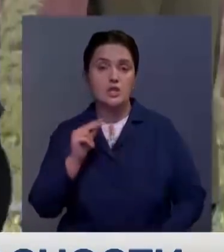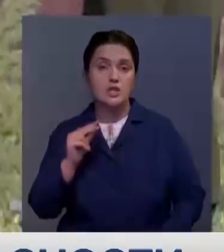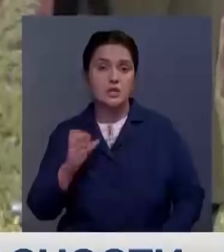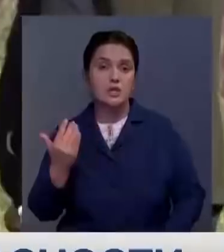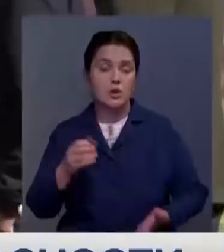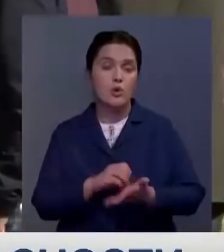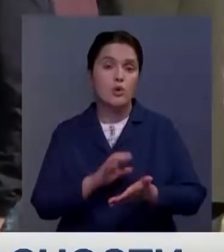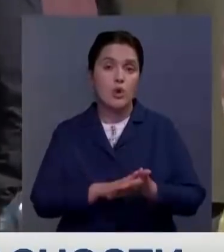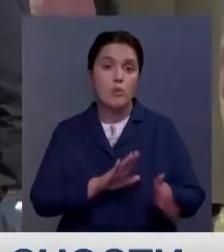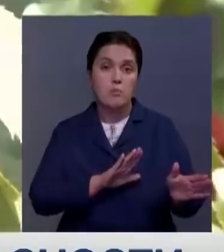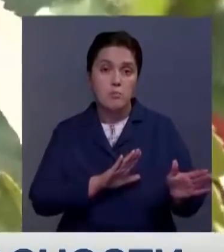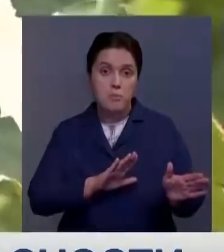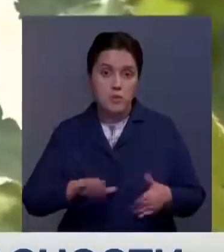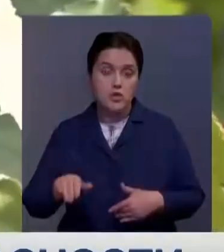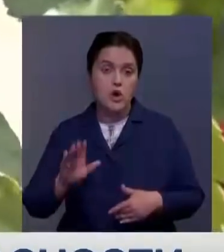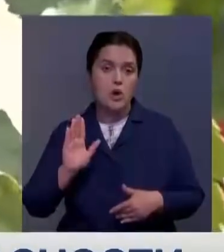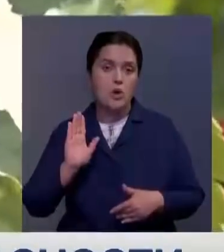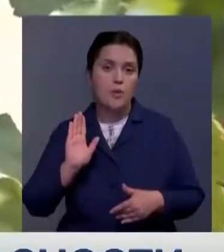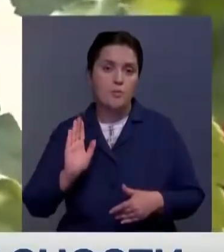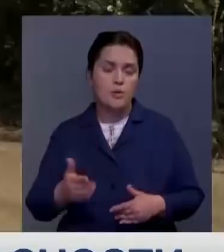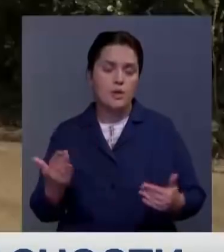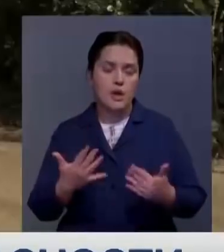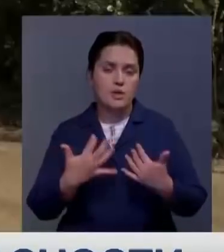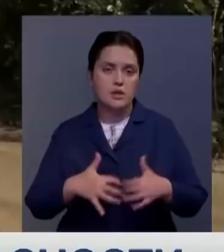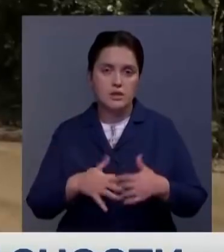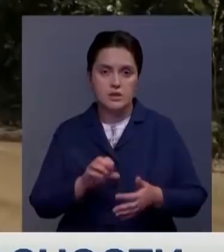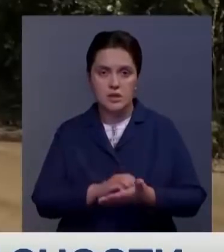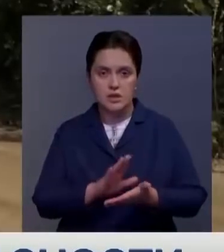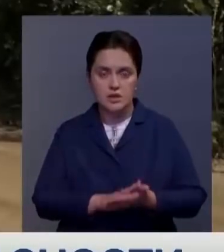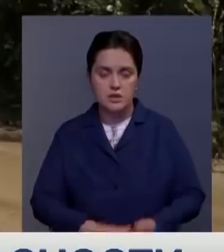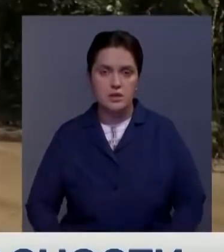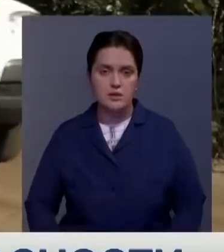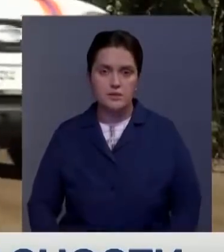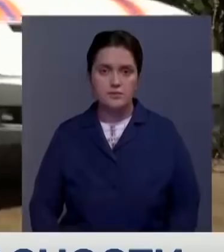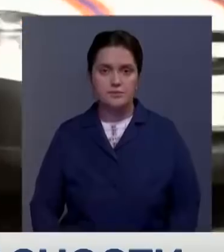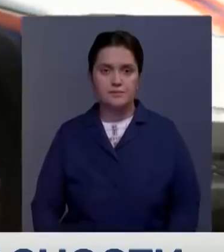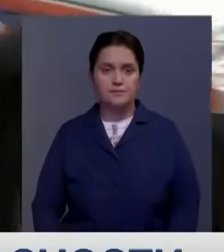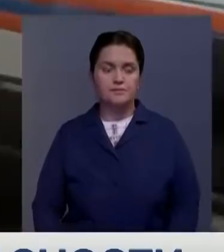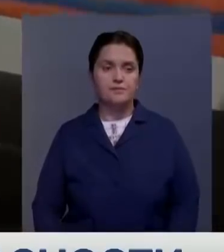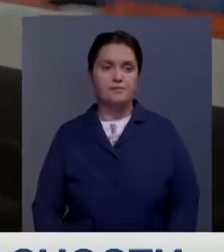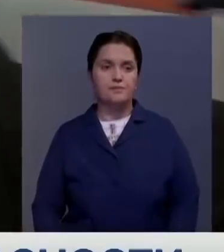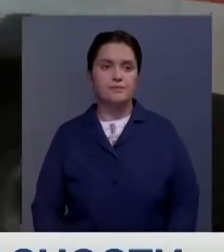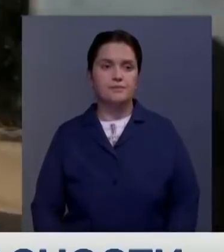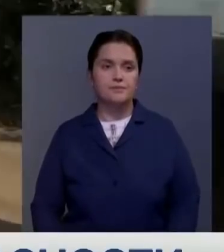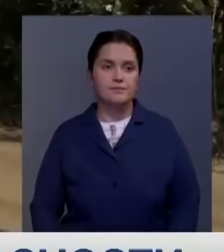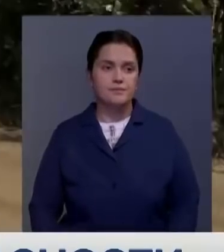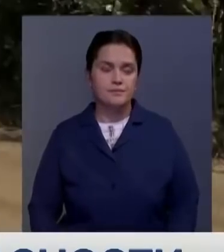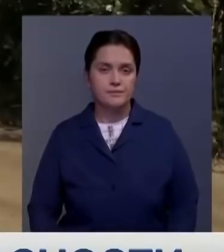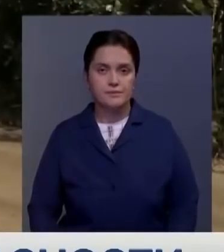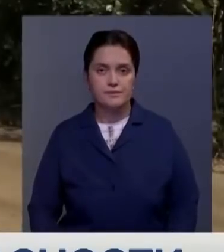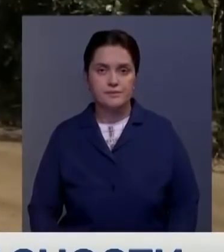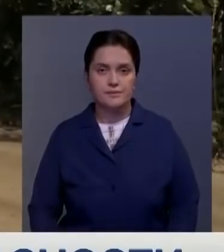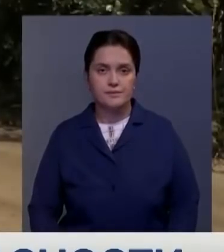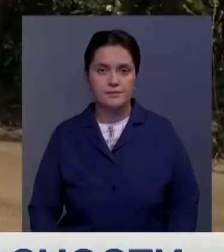учет, после чего уже появится хоть какая-то статистика. Ербулат Бишев, Самат Аспанов, Марат Игликов из Павлодара, Хабар